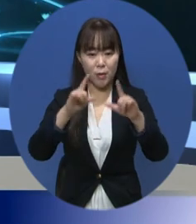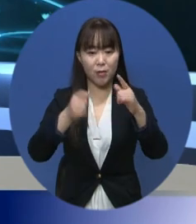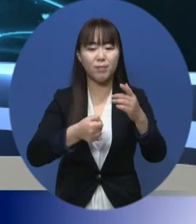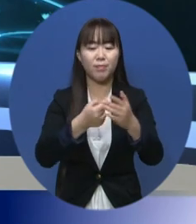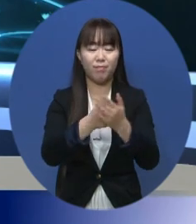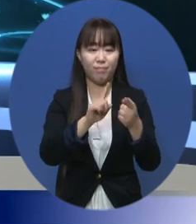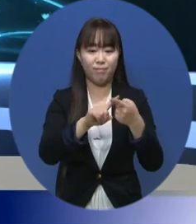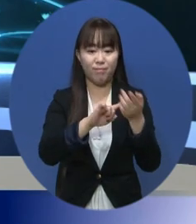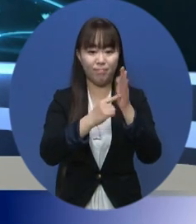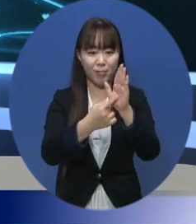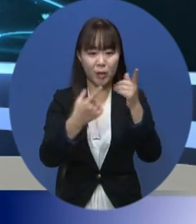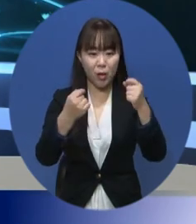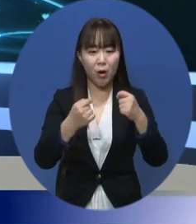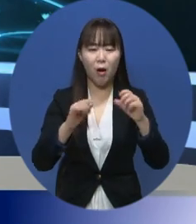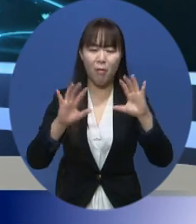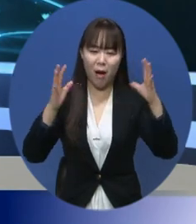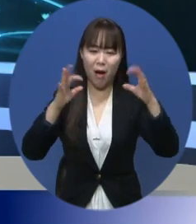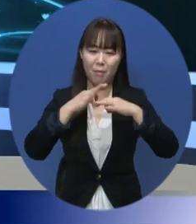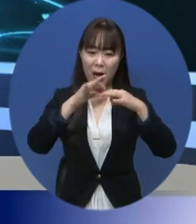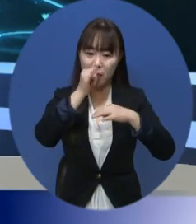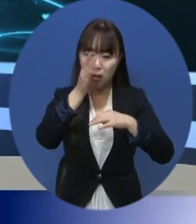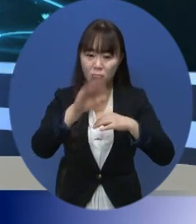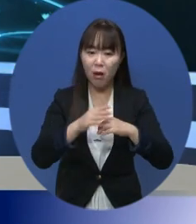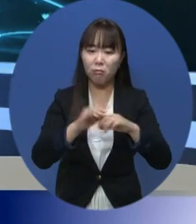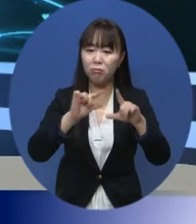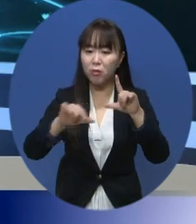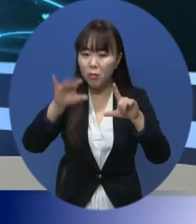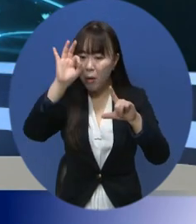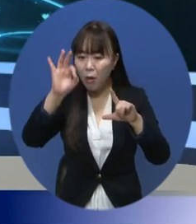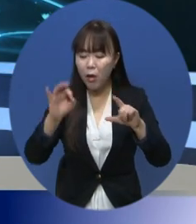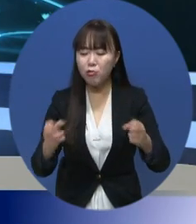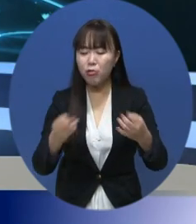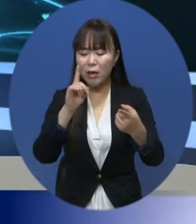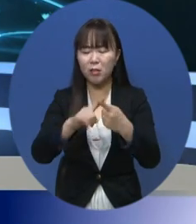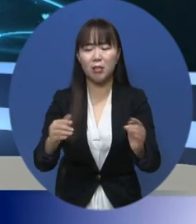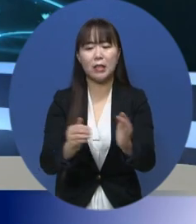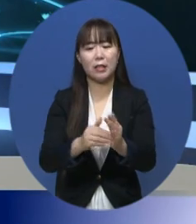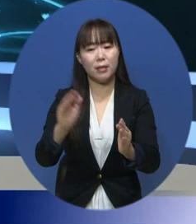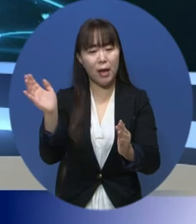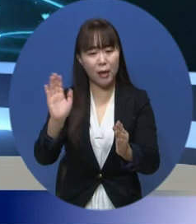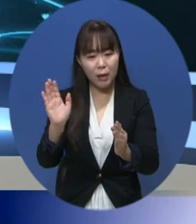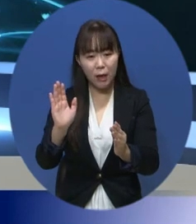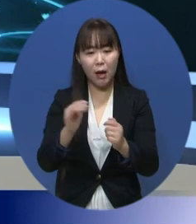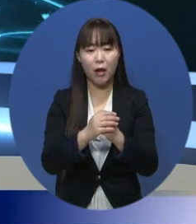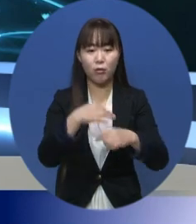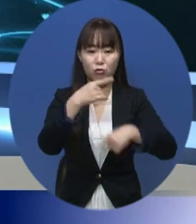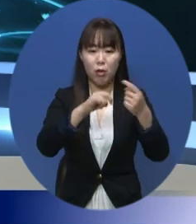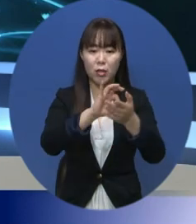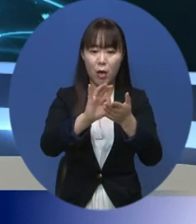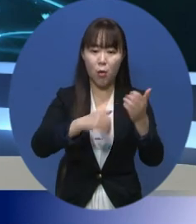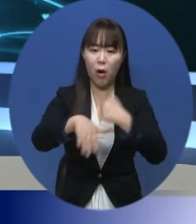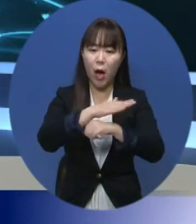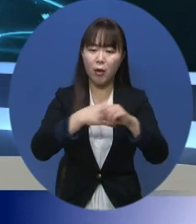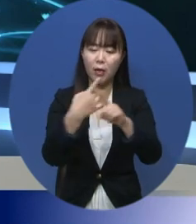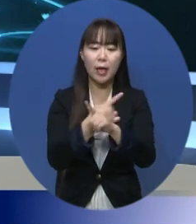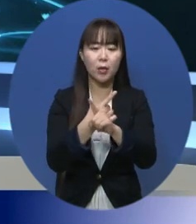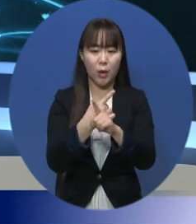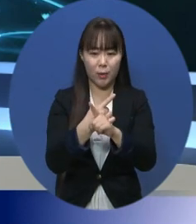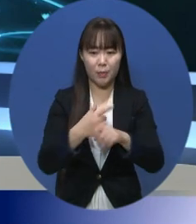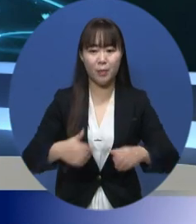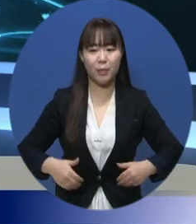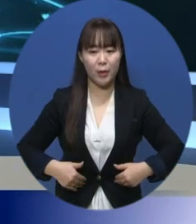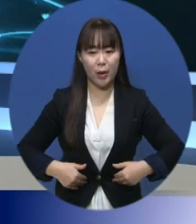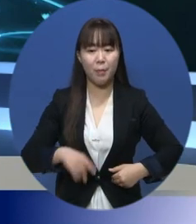전해드렸는데요. 이에 대한 환영의 목소리도 있지만 일각에서는 축하로 그칠 것이 아니라 수어 사용 환경을 개선해야